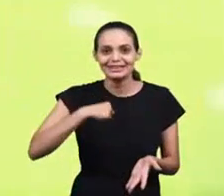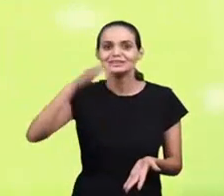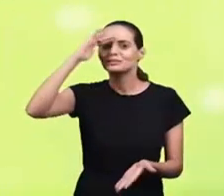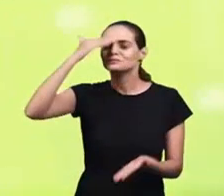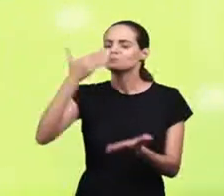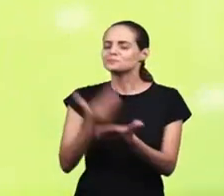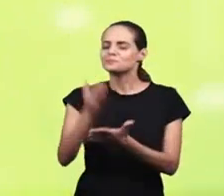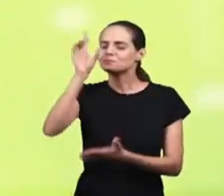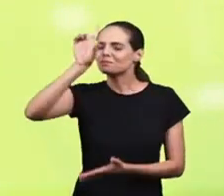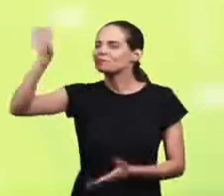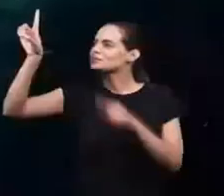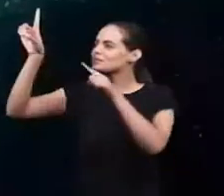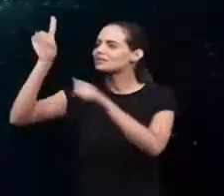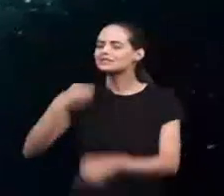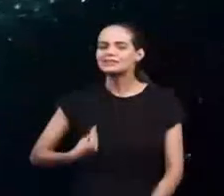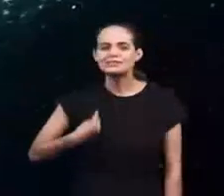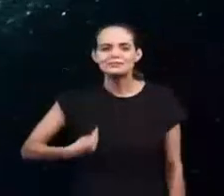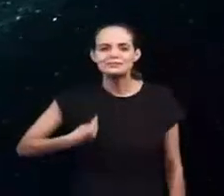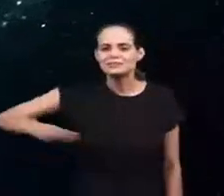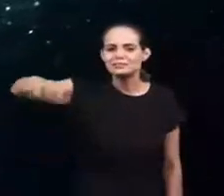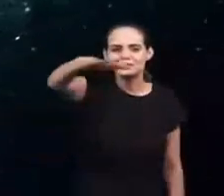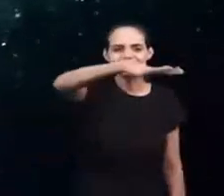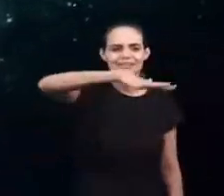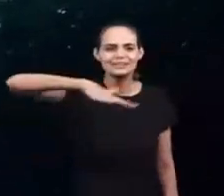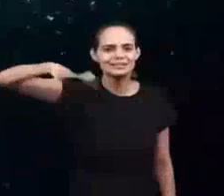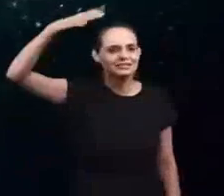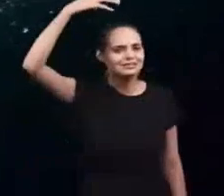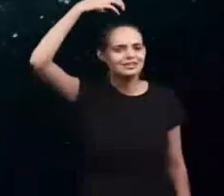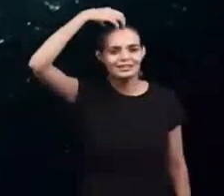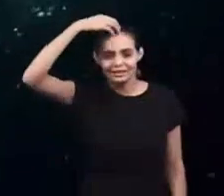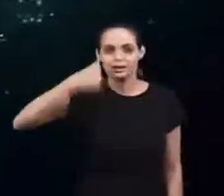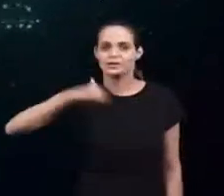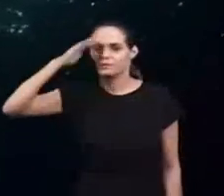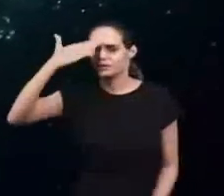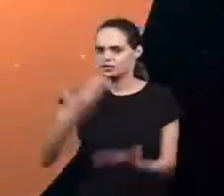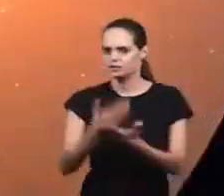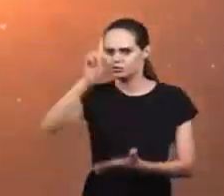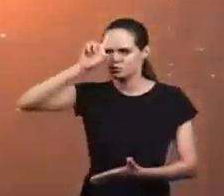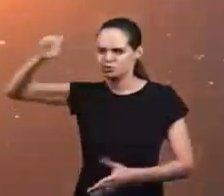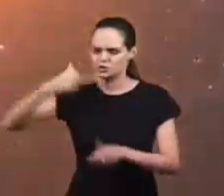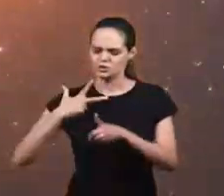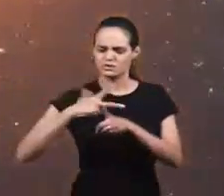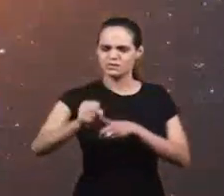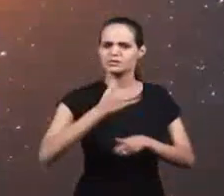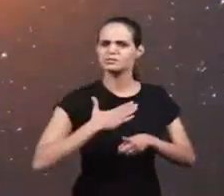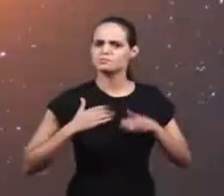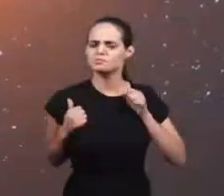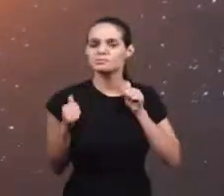Ich glaube an einen Gott, der lebt und regiert. Ich glaube an einen Gott, der für mich siegt.